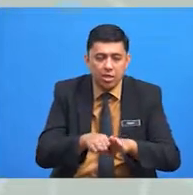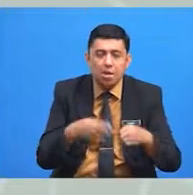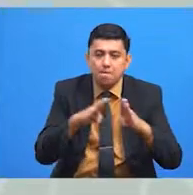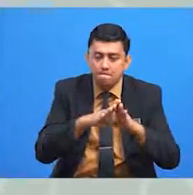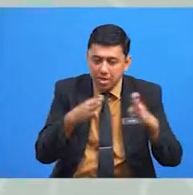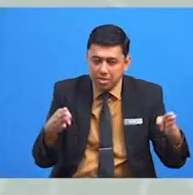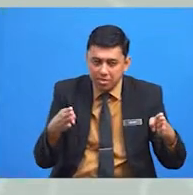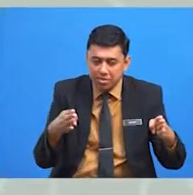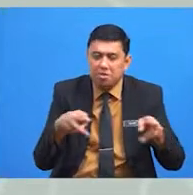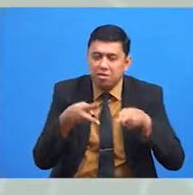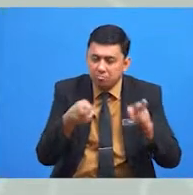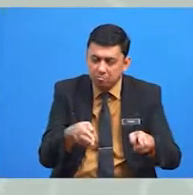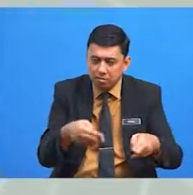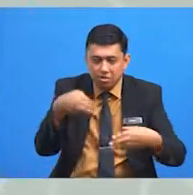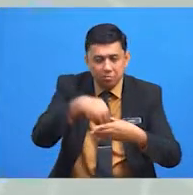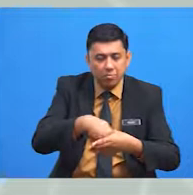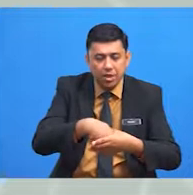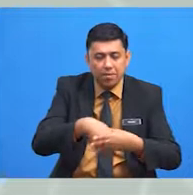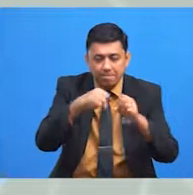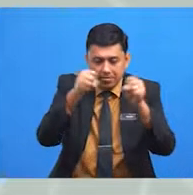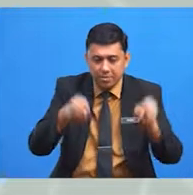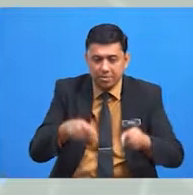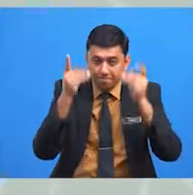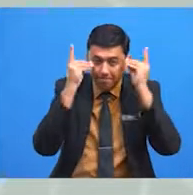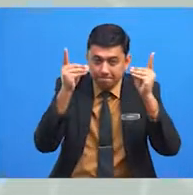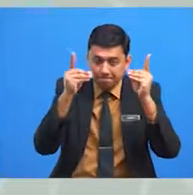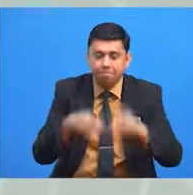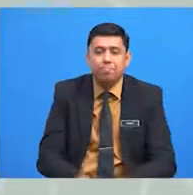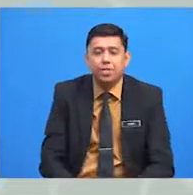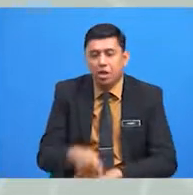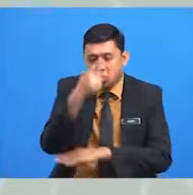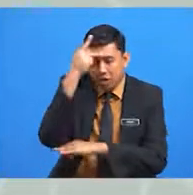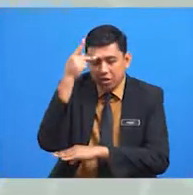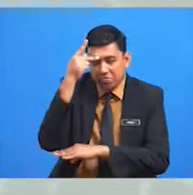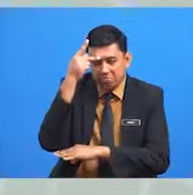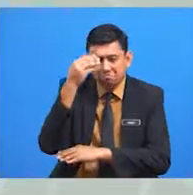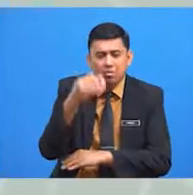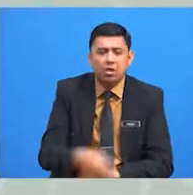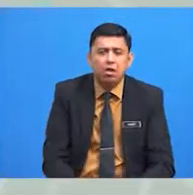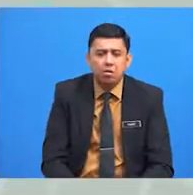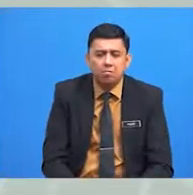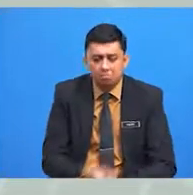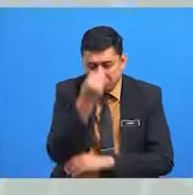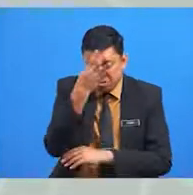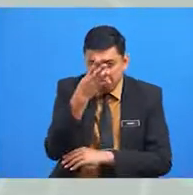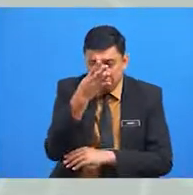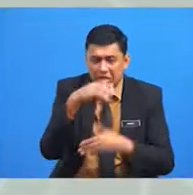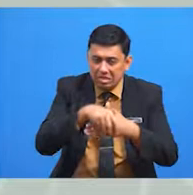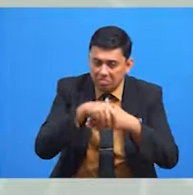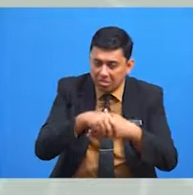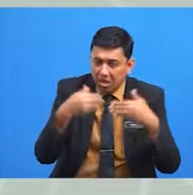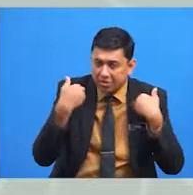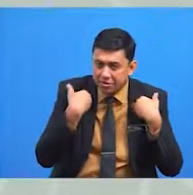bahasa penghantar dalam sistem pendidikan kerana mendakwa bahasa Inggeris